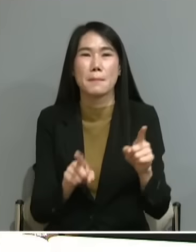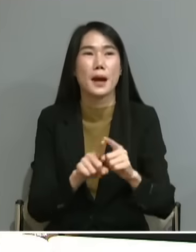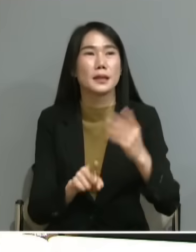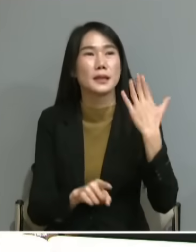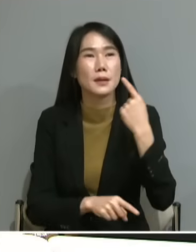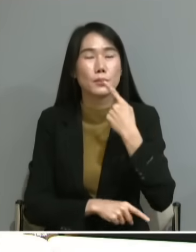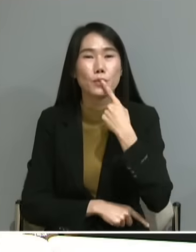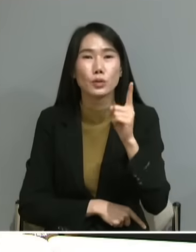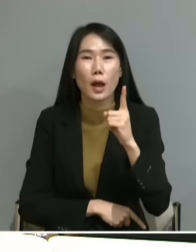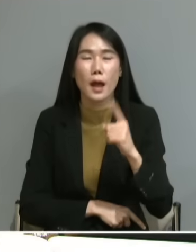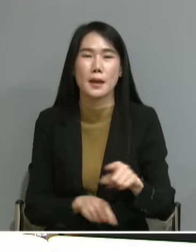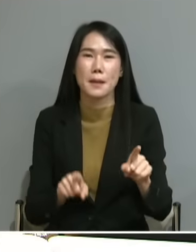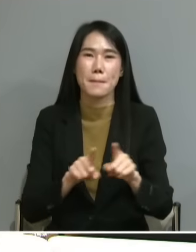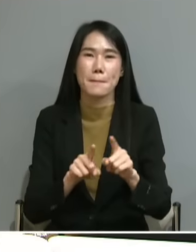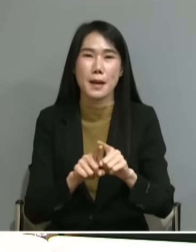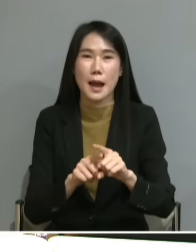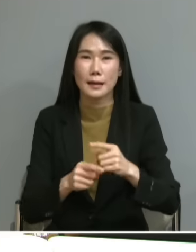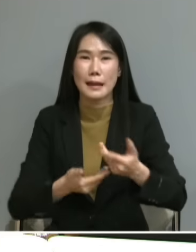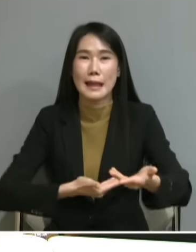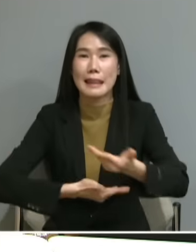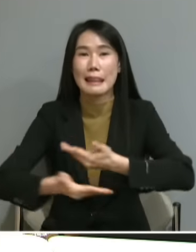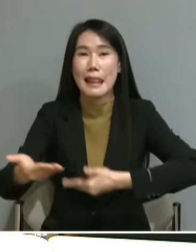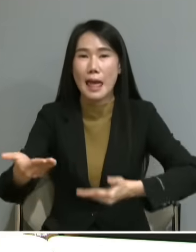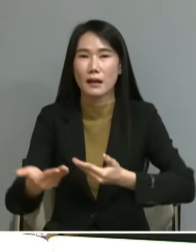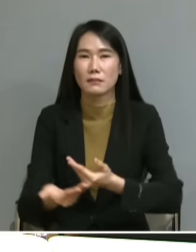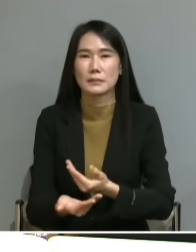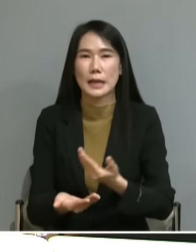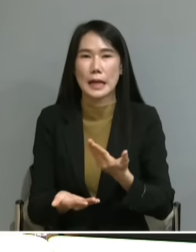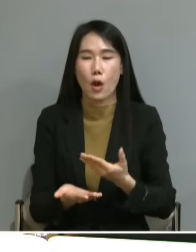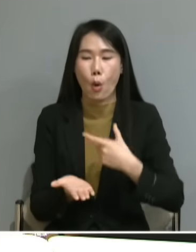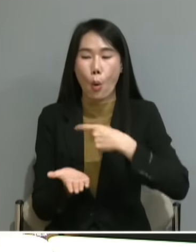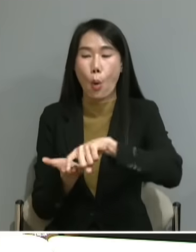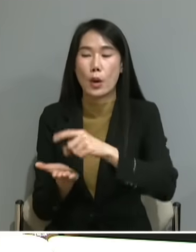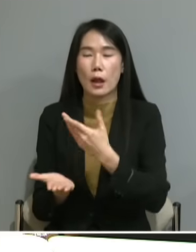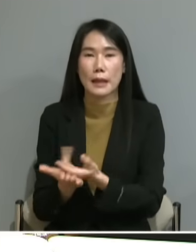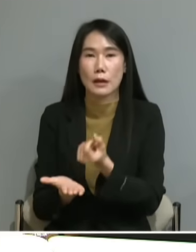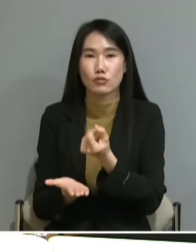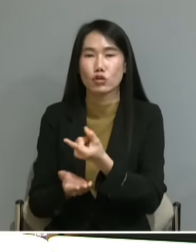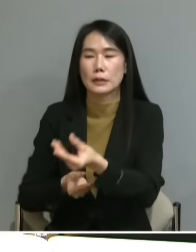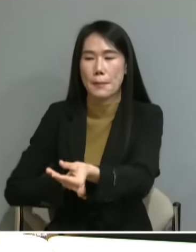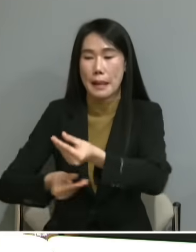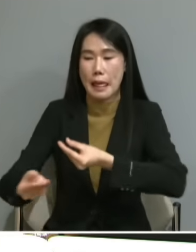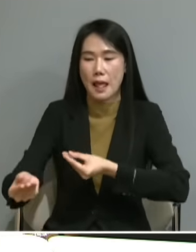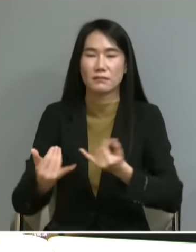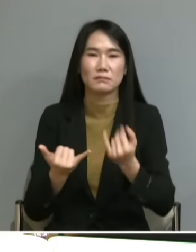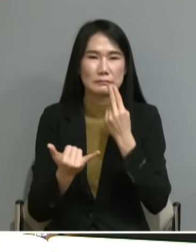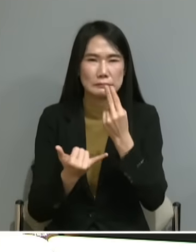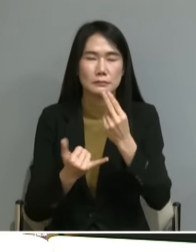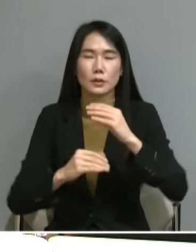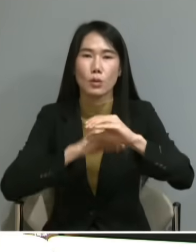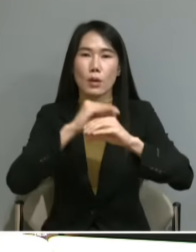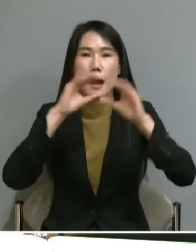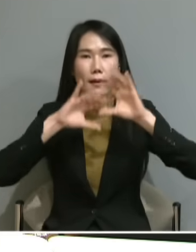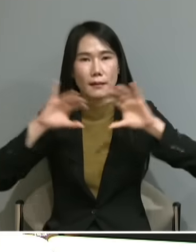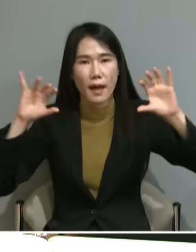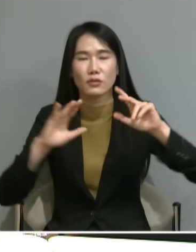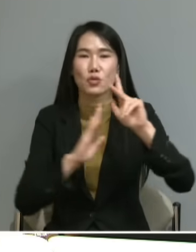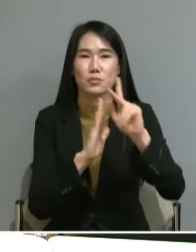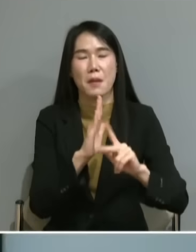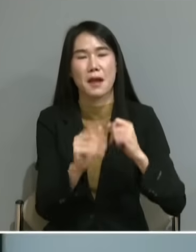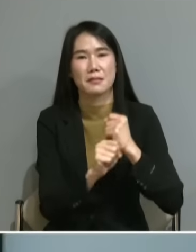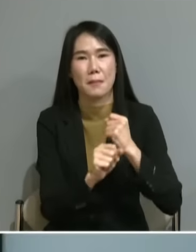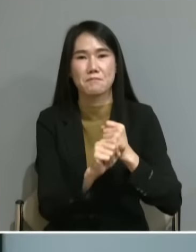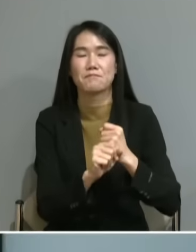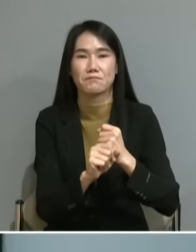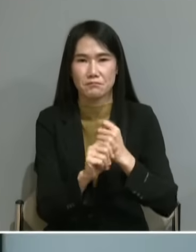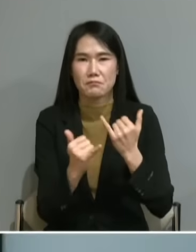ได้เรียนไม่ว่าจะการเป็นเรื่องของการแลกซื้อเงินสดอะไรต่างๆเนี่ยนะครับสุดท้ายทางส่วนงานของรัฐดำเนินคดีทั้งสิ้นนะครับ